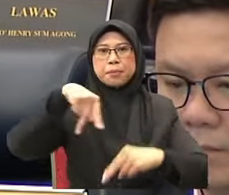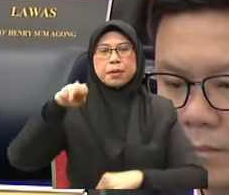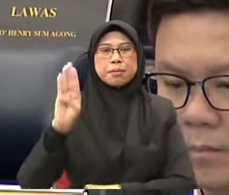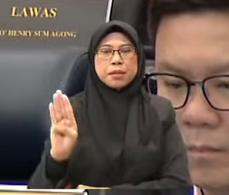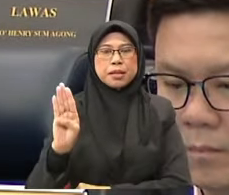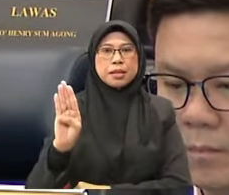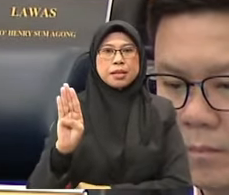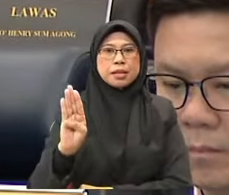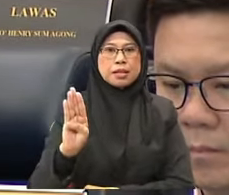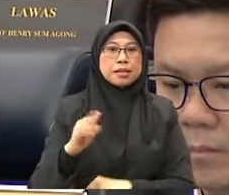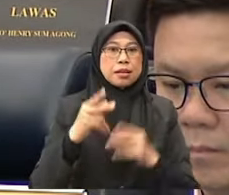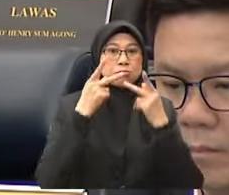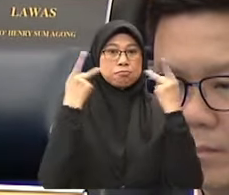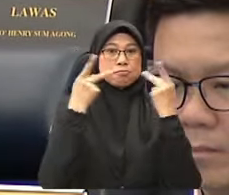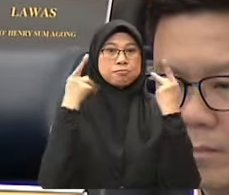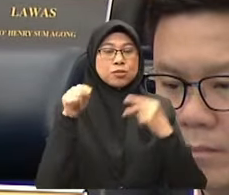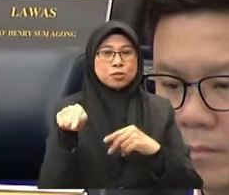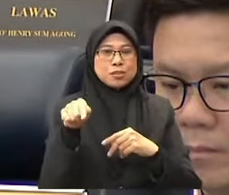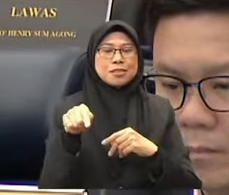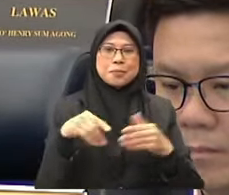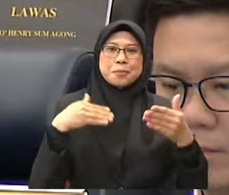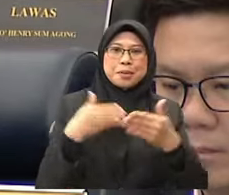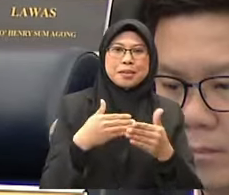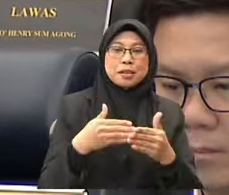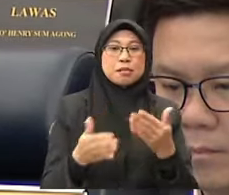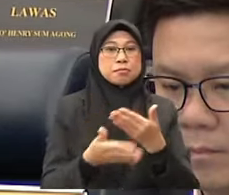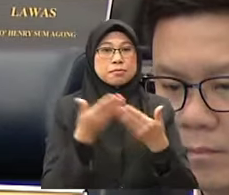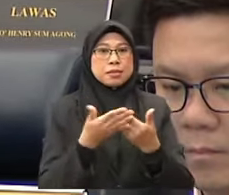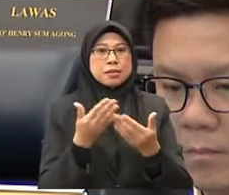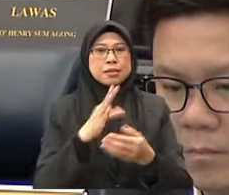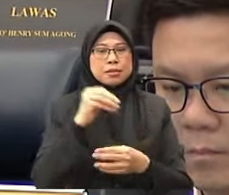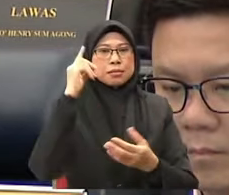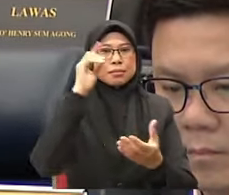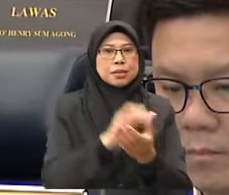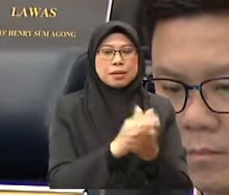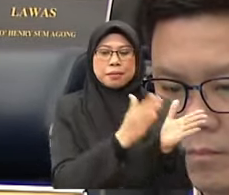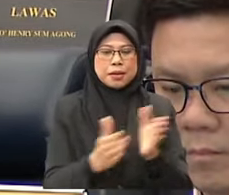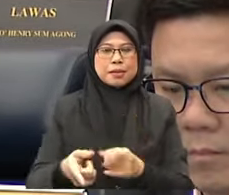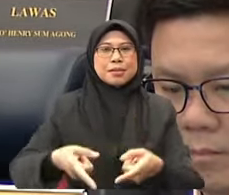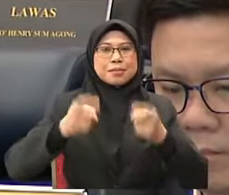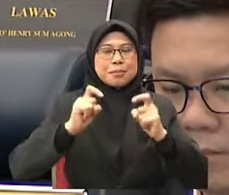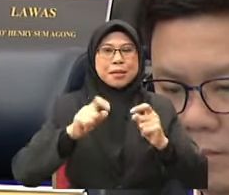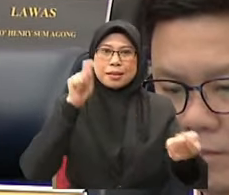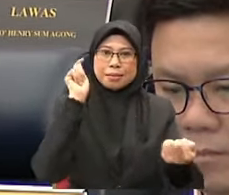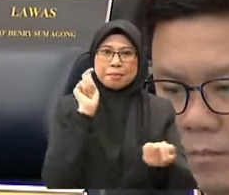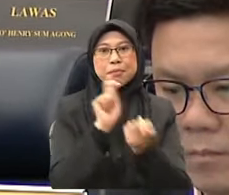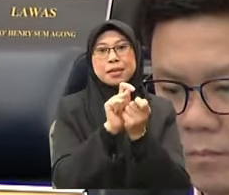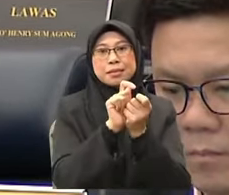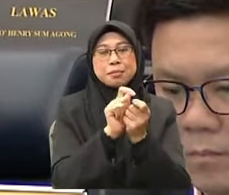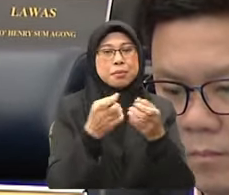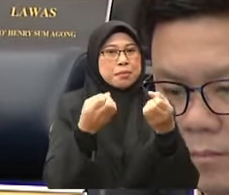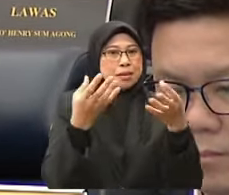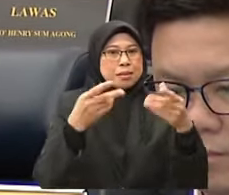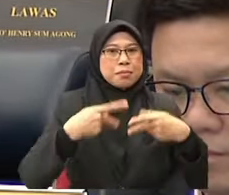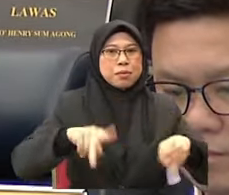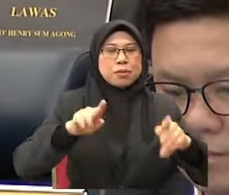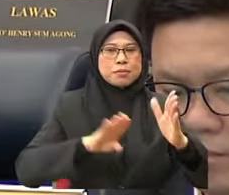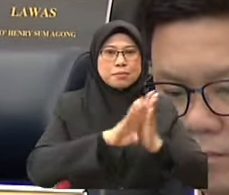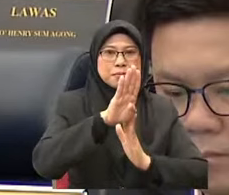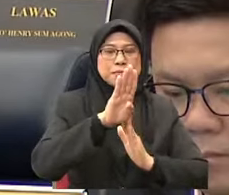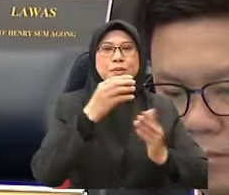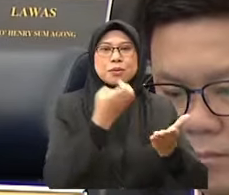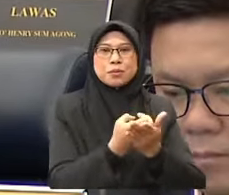nanti, Bandaraya Kuching akan menjadi semakin dekat dan saya percaya dengan perancangan yang cepat dan tepat, lebih banyak peluang pembangunan